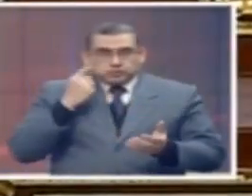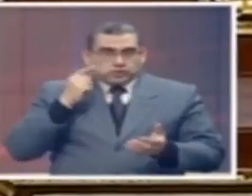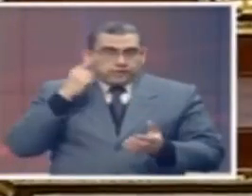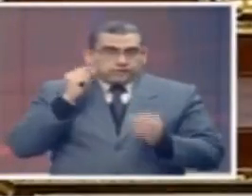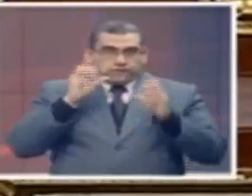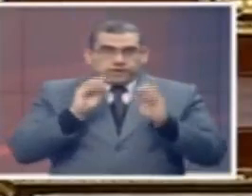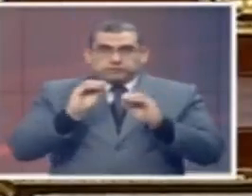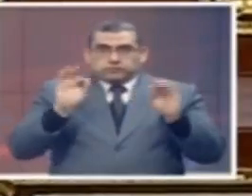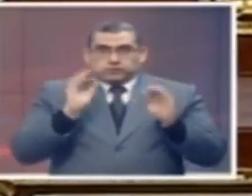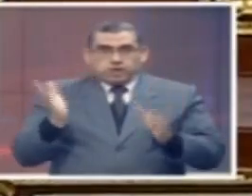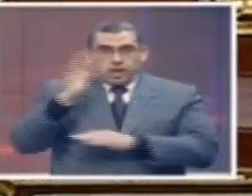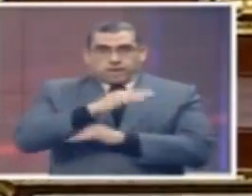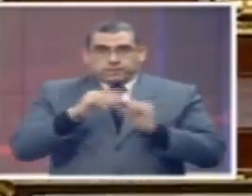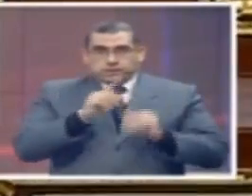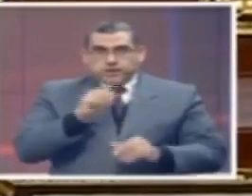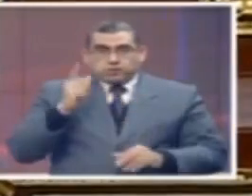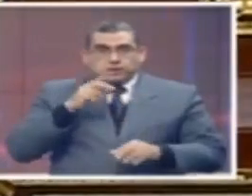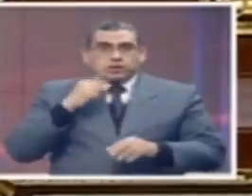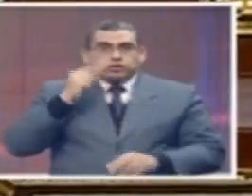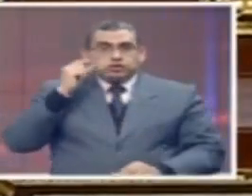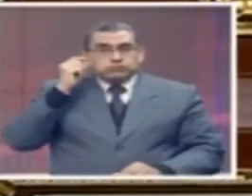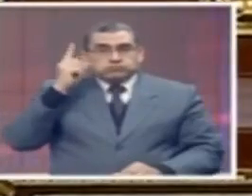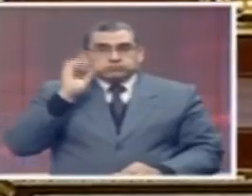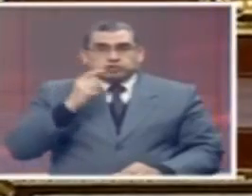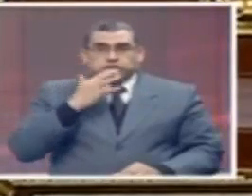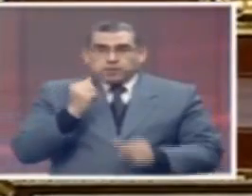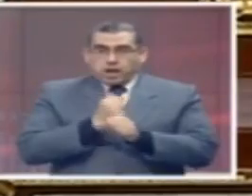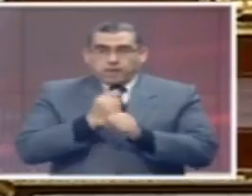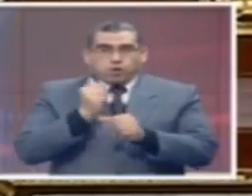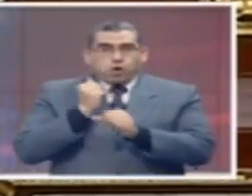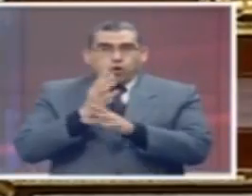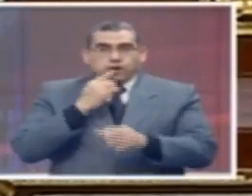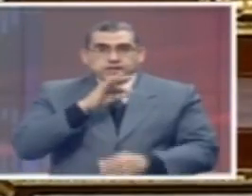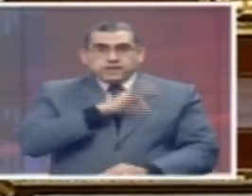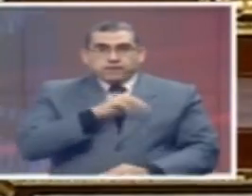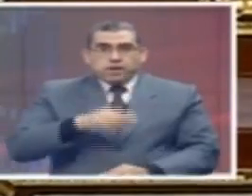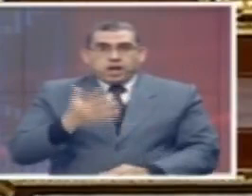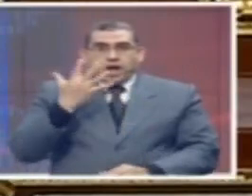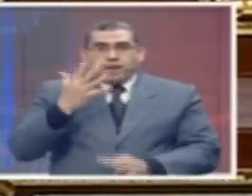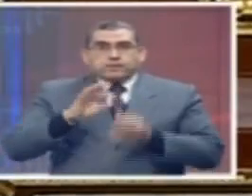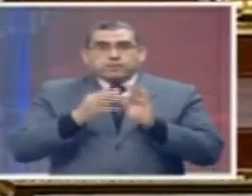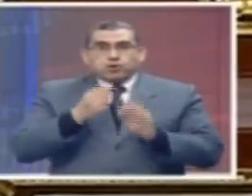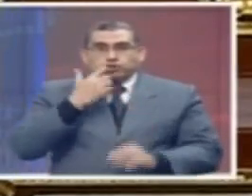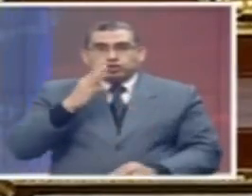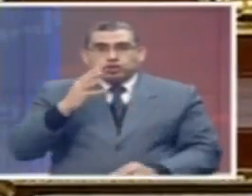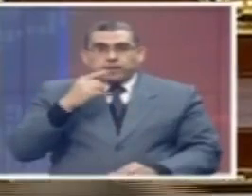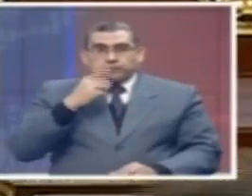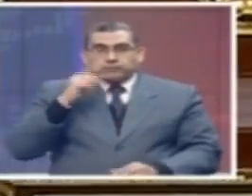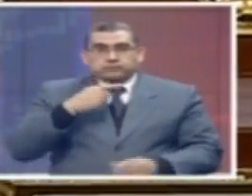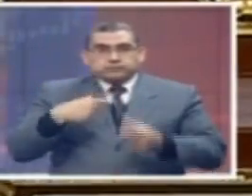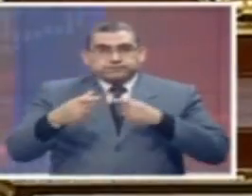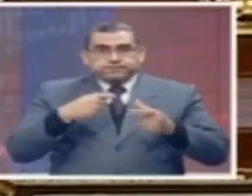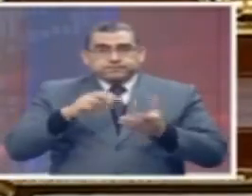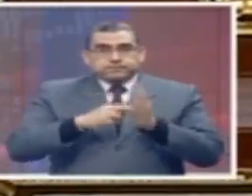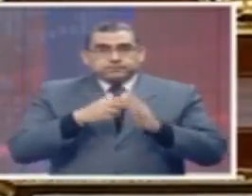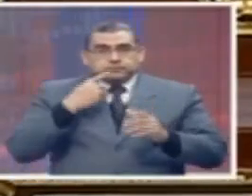فضلا عن تأهيل الشباب لنشاط العمل الحر، بحيث استفاد من ذلك نحو 5 ملايين شاب